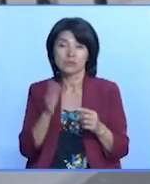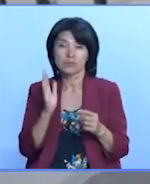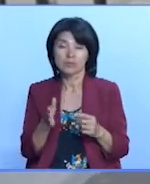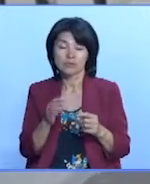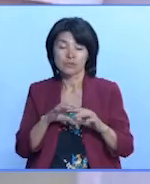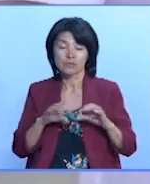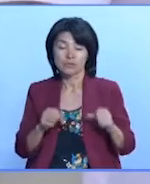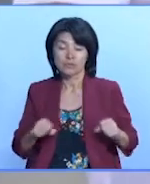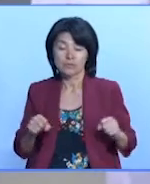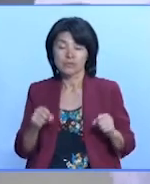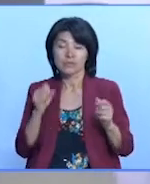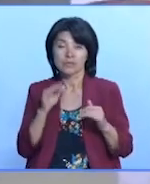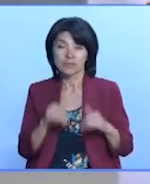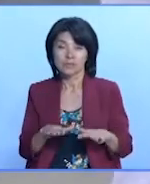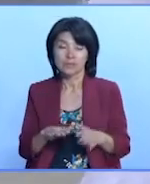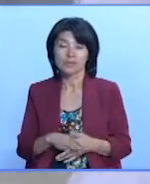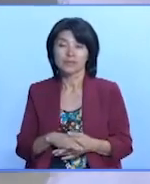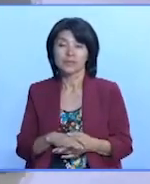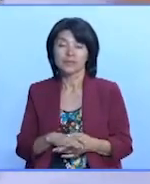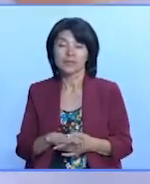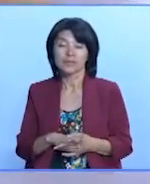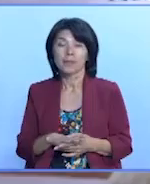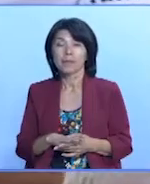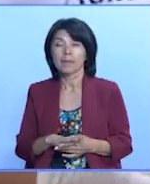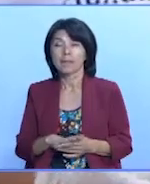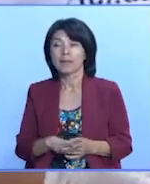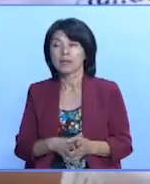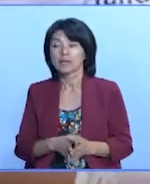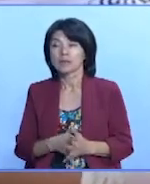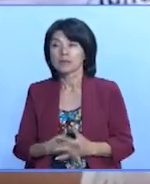общественно-политическую деятельность в сфере молодежной политики. Ренат Абдулкаюмов, Ертас Акпарат.